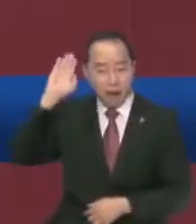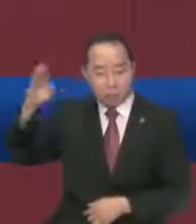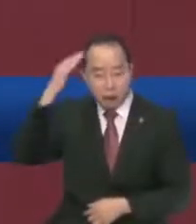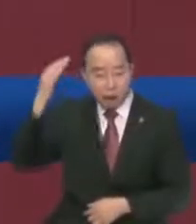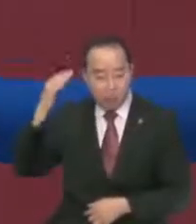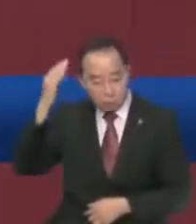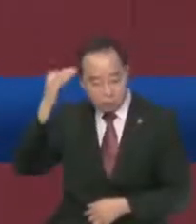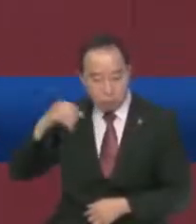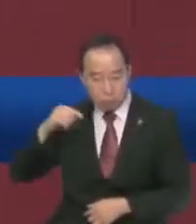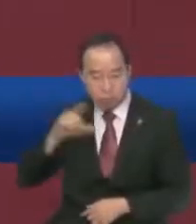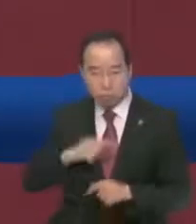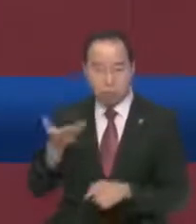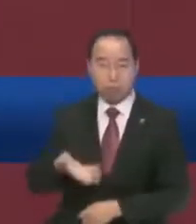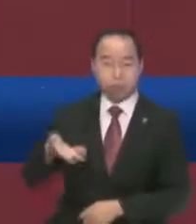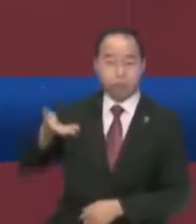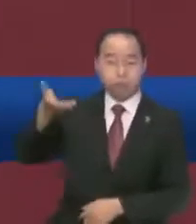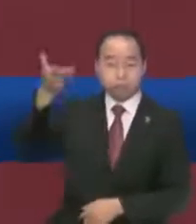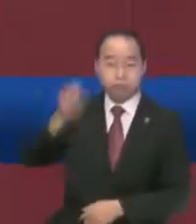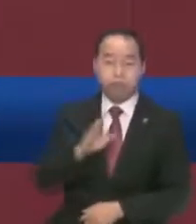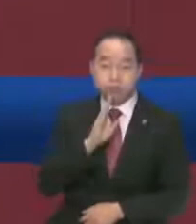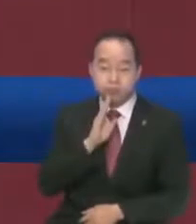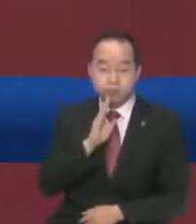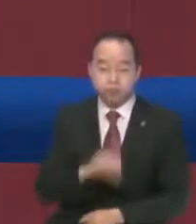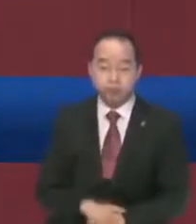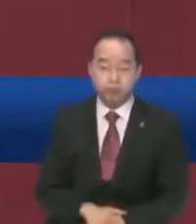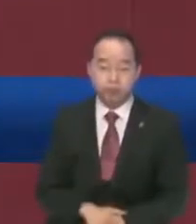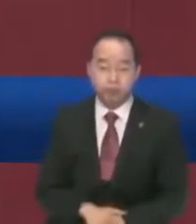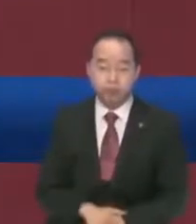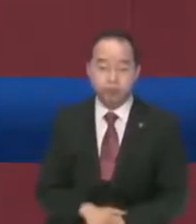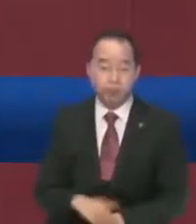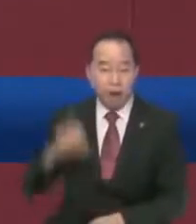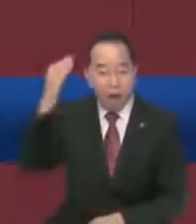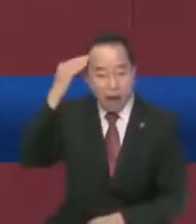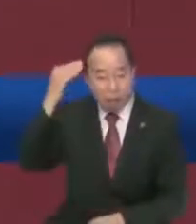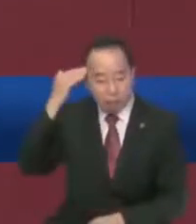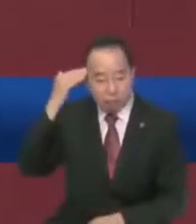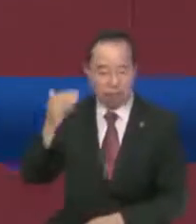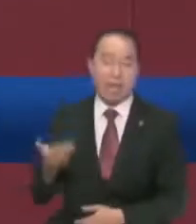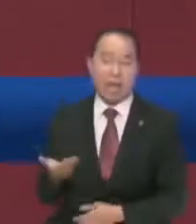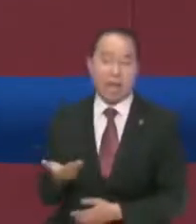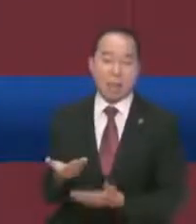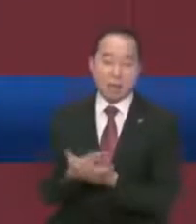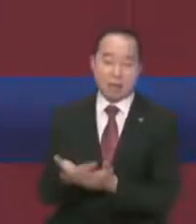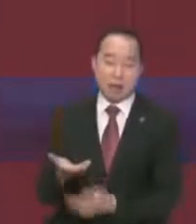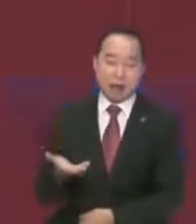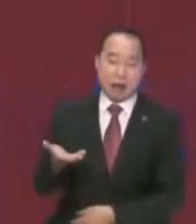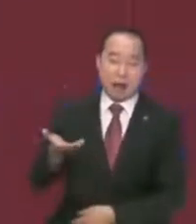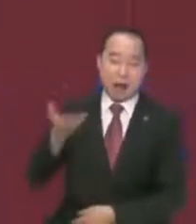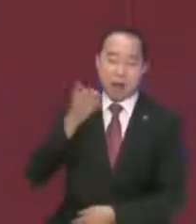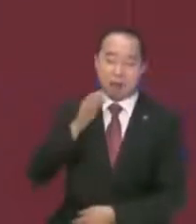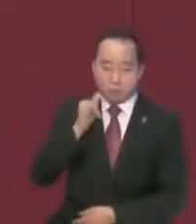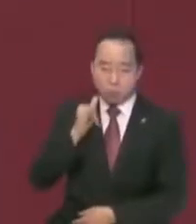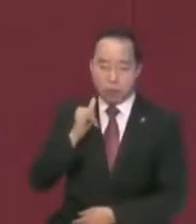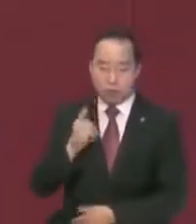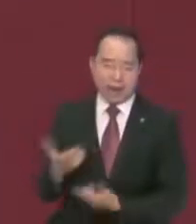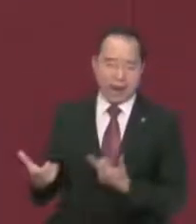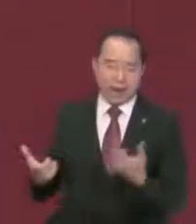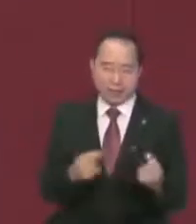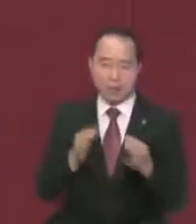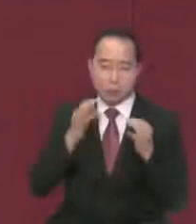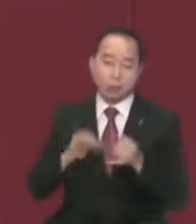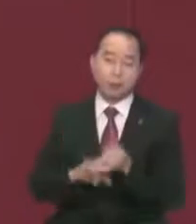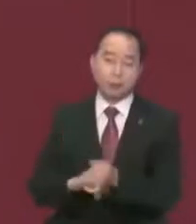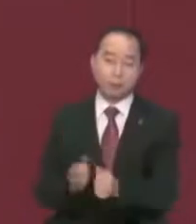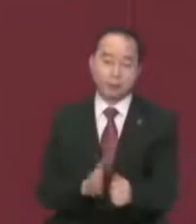높아지고 역할은 더 커질 것입니다. 한국이 그렇게 발전하도록 모든 분야가 함께 노력하기를